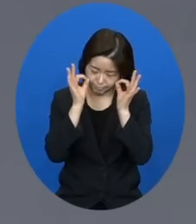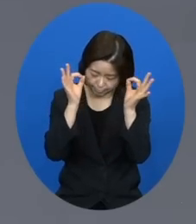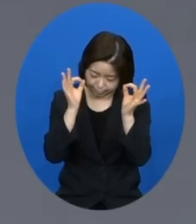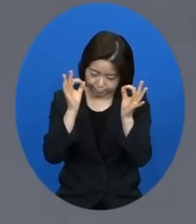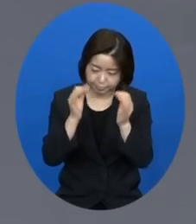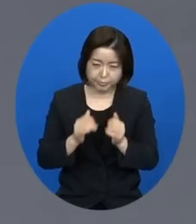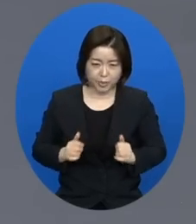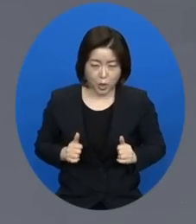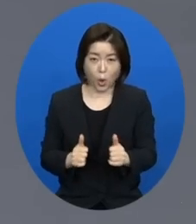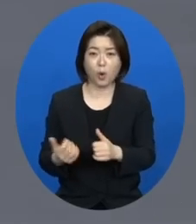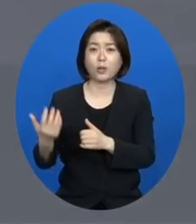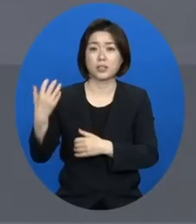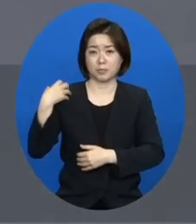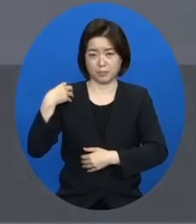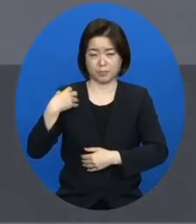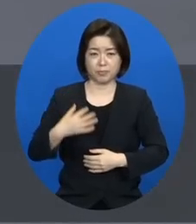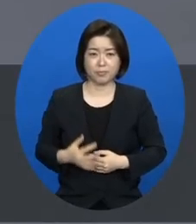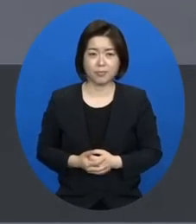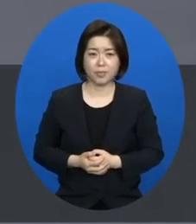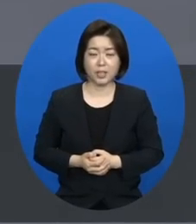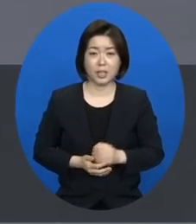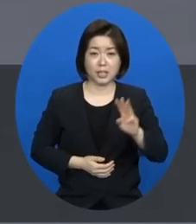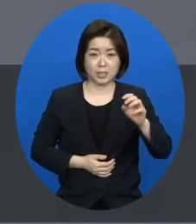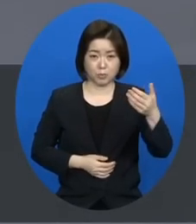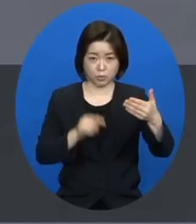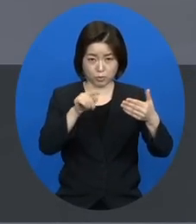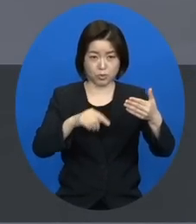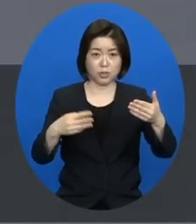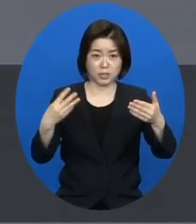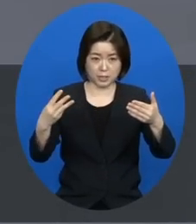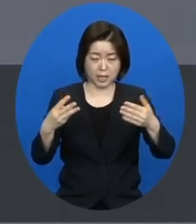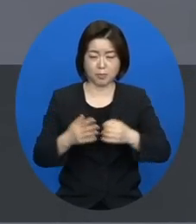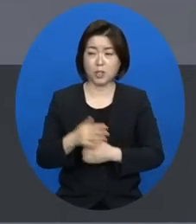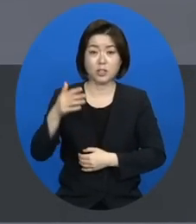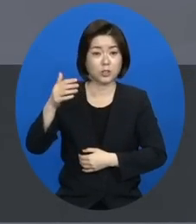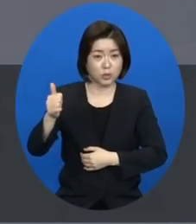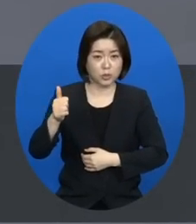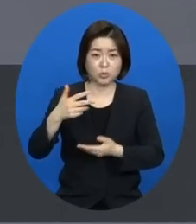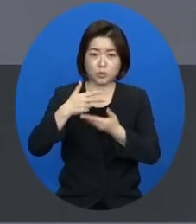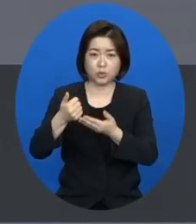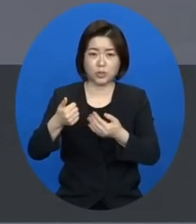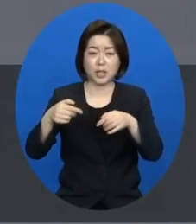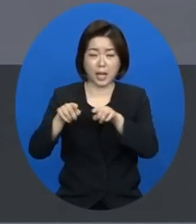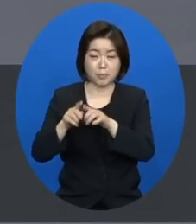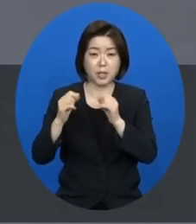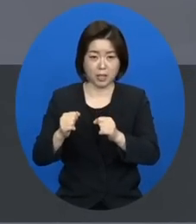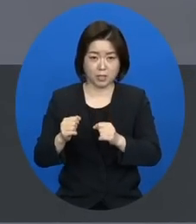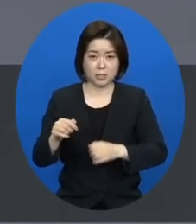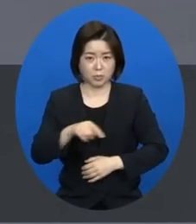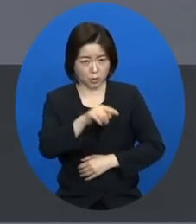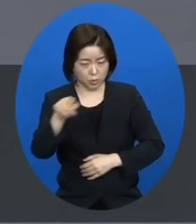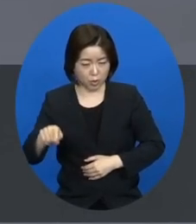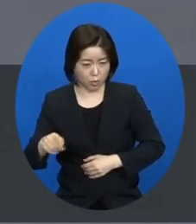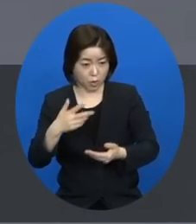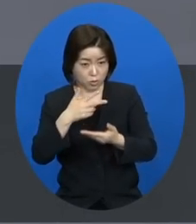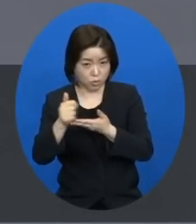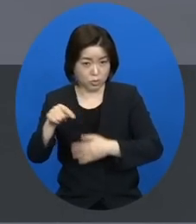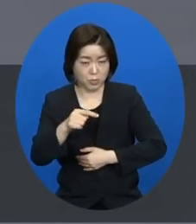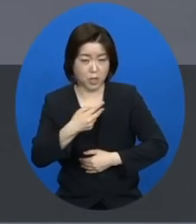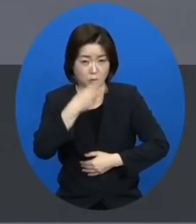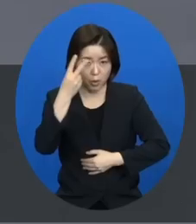감당했어요. 3절 말씀해 보면 그 주인은 주님께서 요셉과 함께 계시며 요셉이 하는 모든